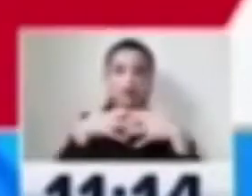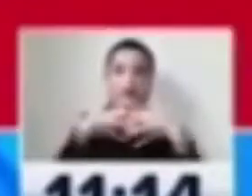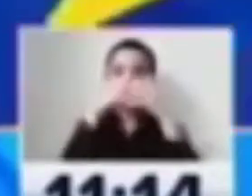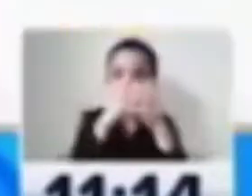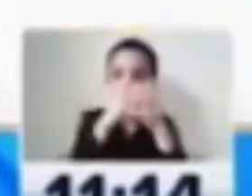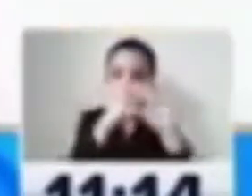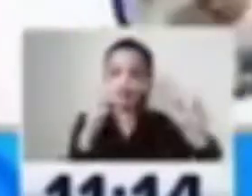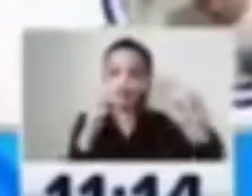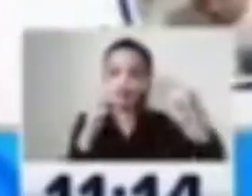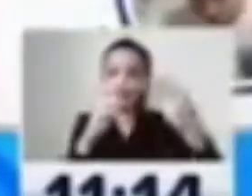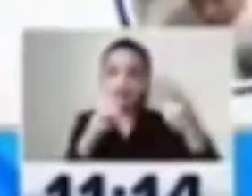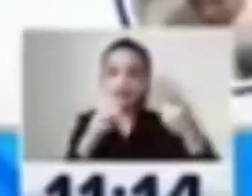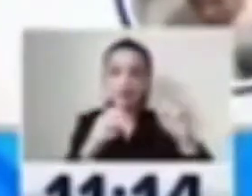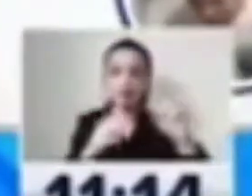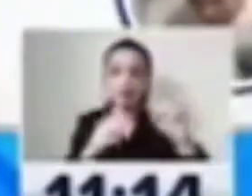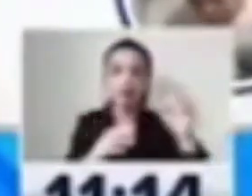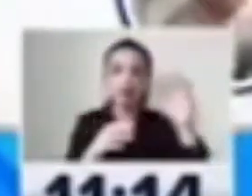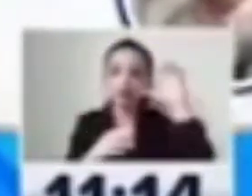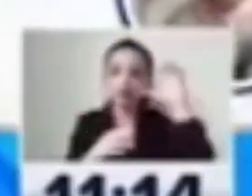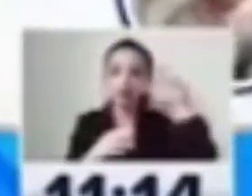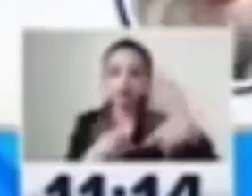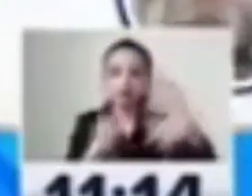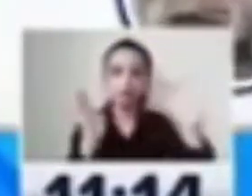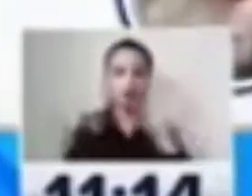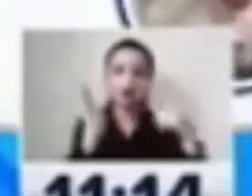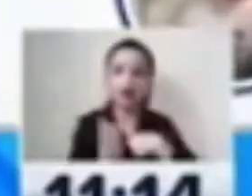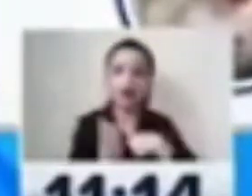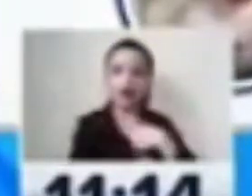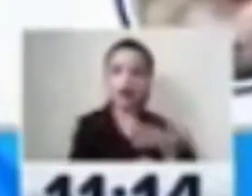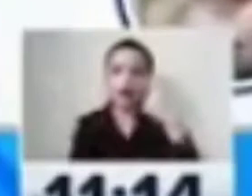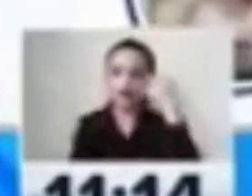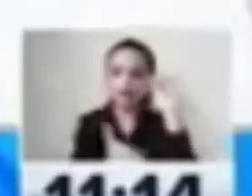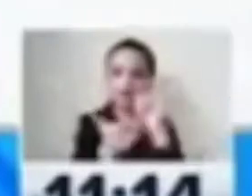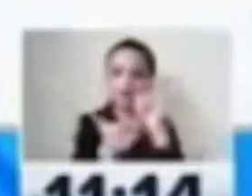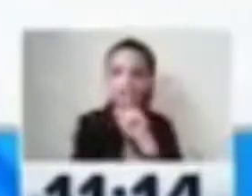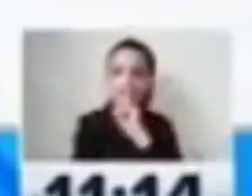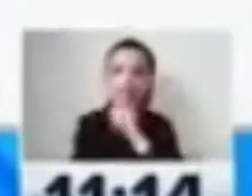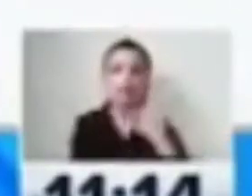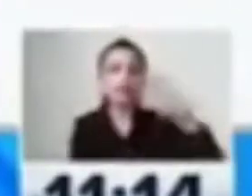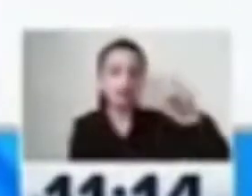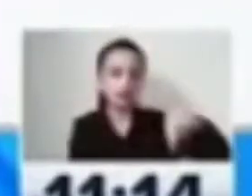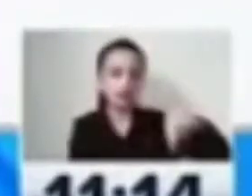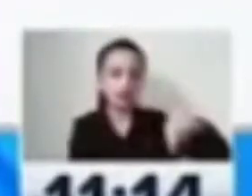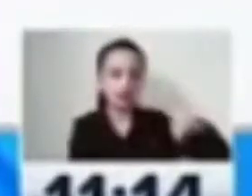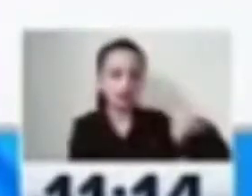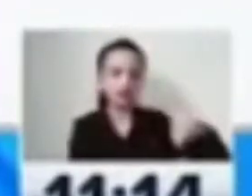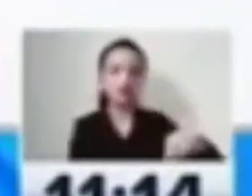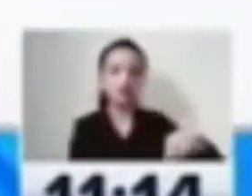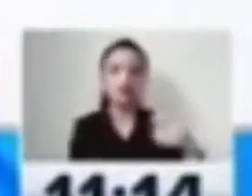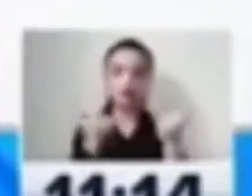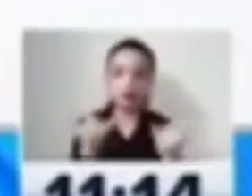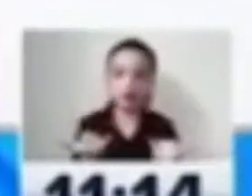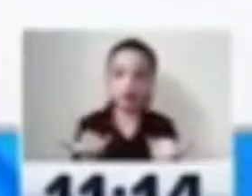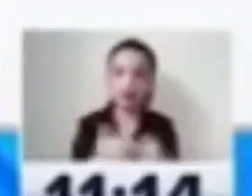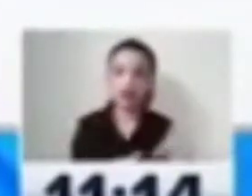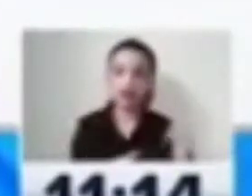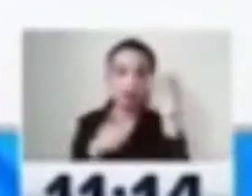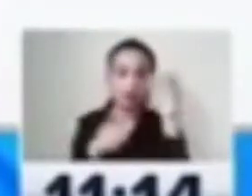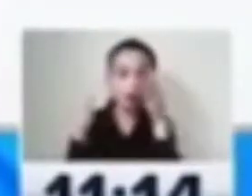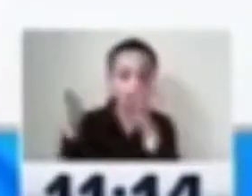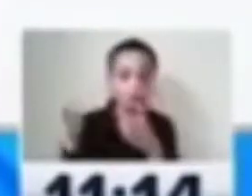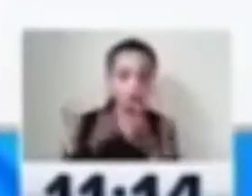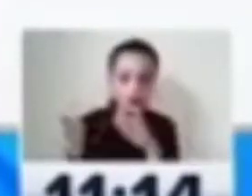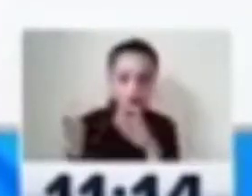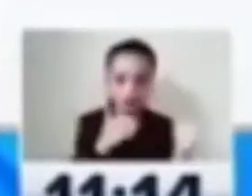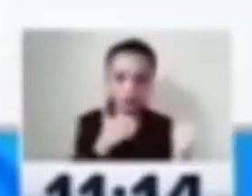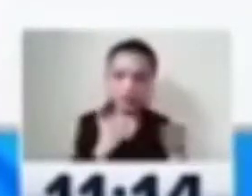pag-unawa sa publiko kasi mahirap po talaga mag-setup ng network from zero. In fact, Sec. Martin, marami nagsabi na hindi